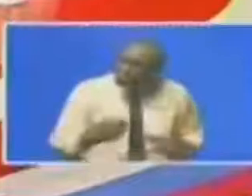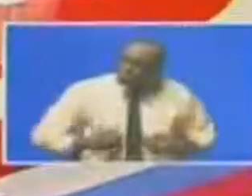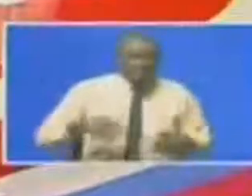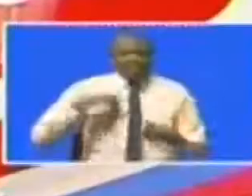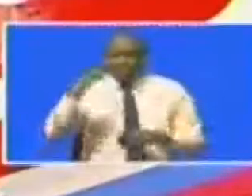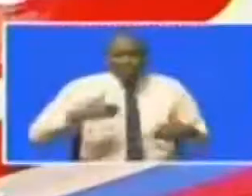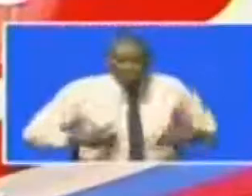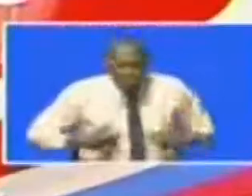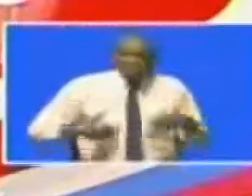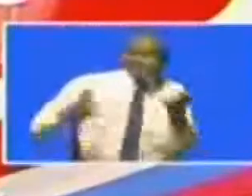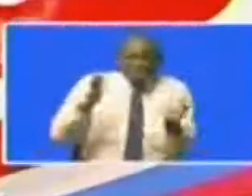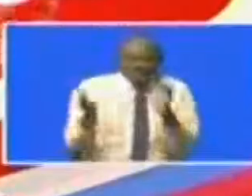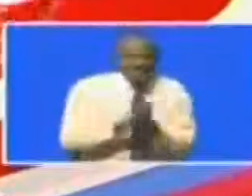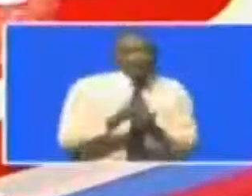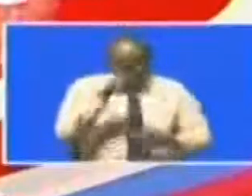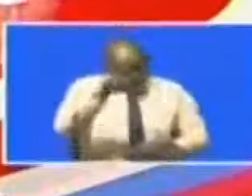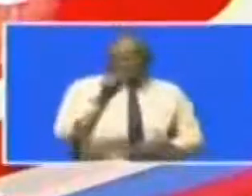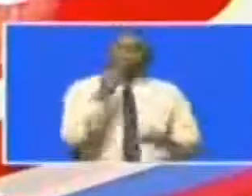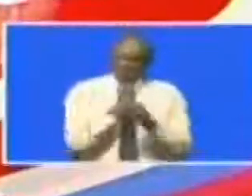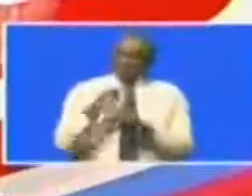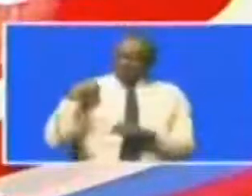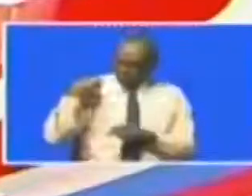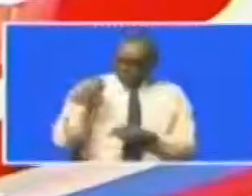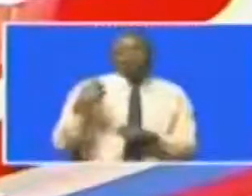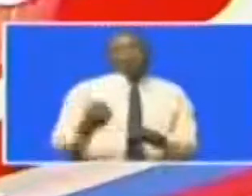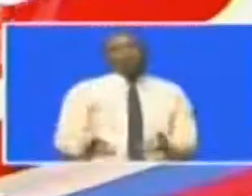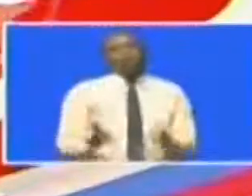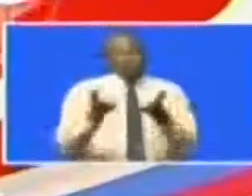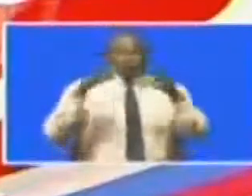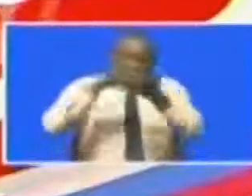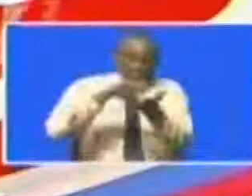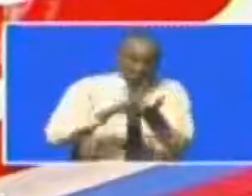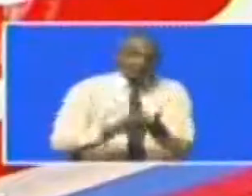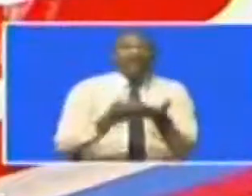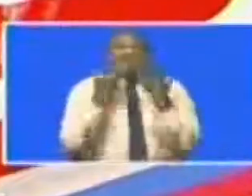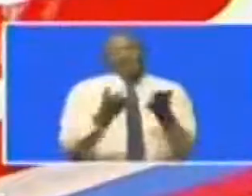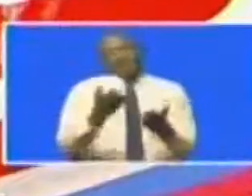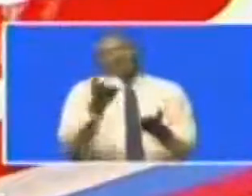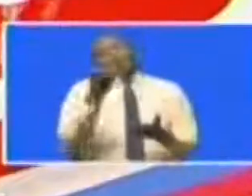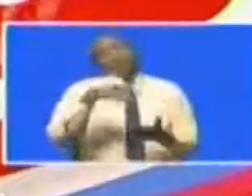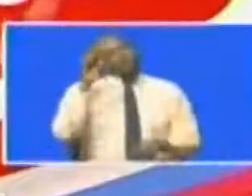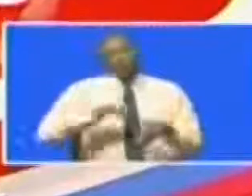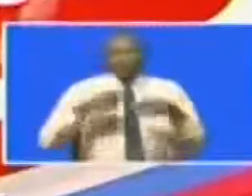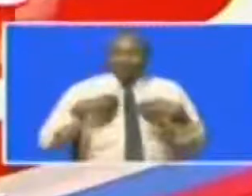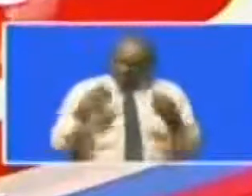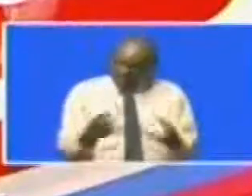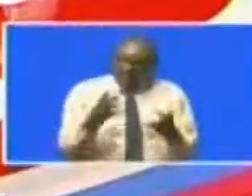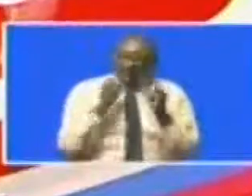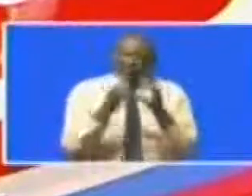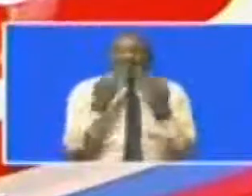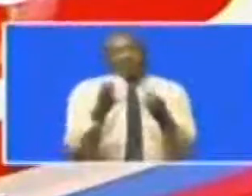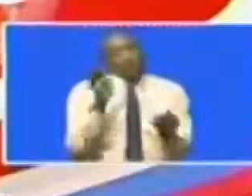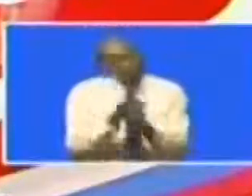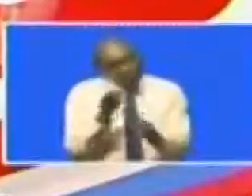umri mdogo, lakini bado mjitolea kuboresha hali. Asanteni sana. Mtazamaji, kufikia hapo sina la ziada. Nasema shukrani za dhati